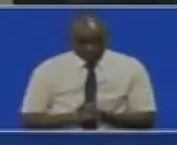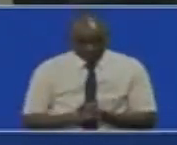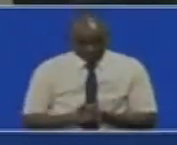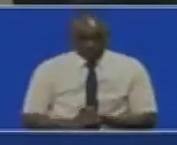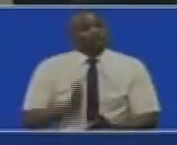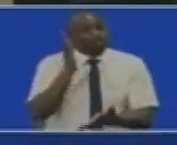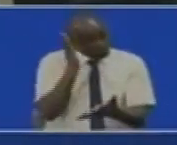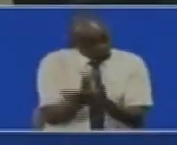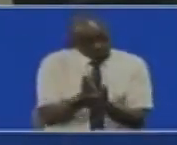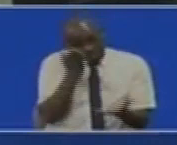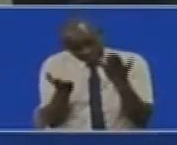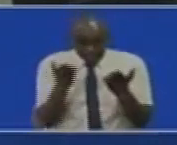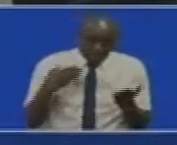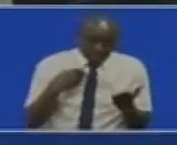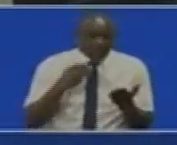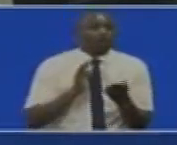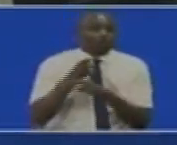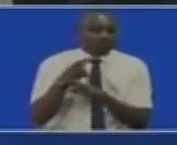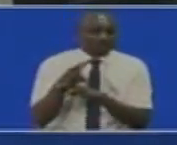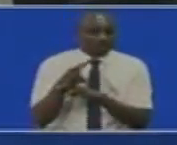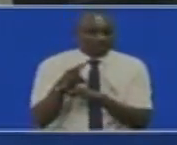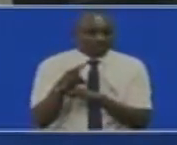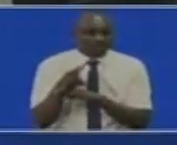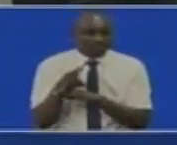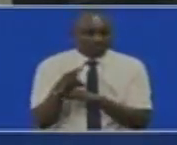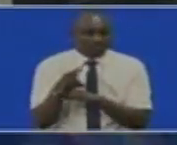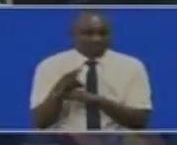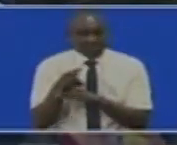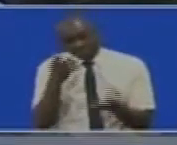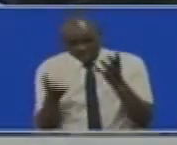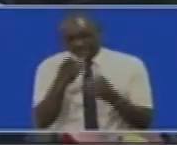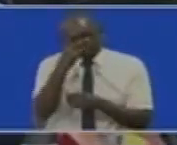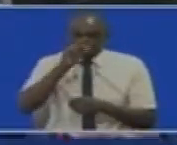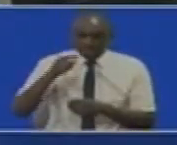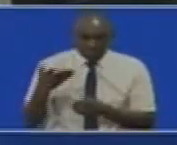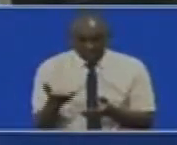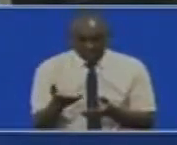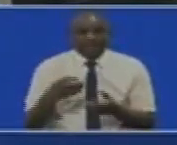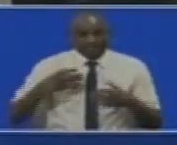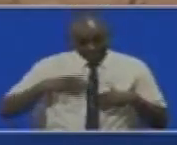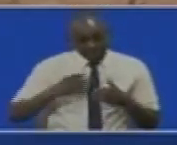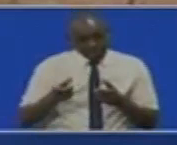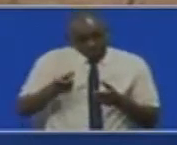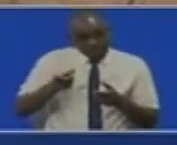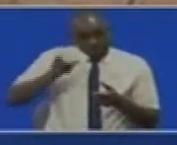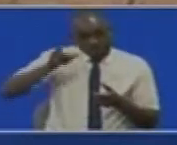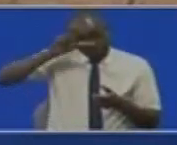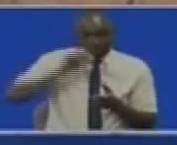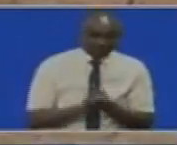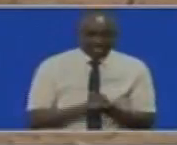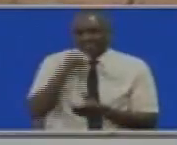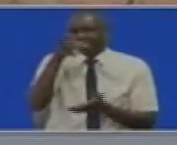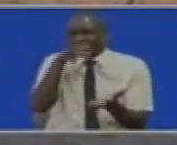definitely the number will rise to up to 2 million and roughly 2 million. So the numbers are going up. Hali